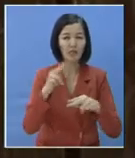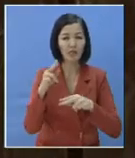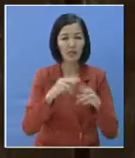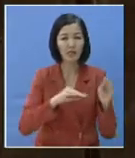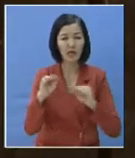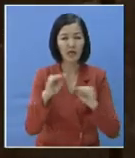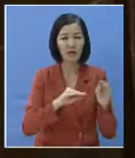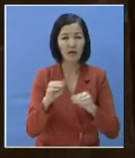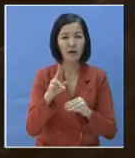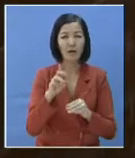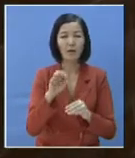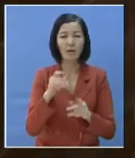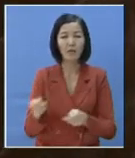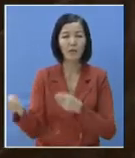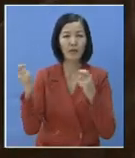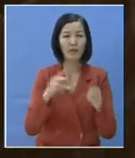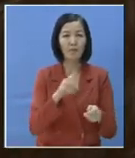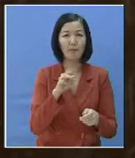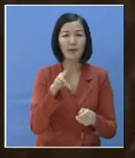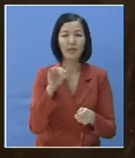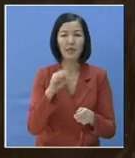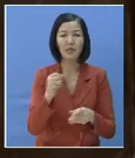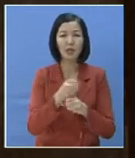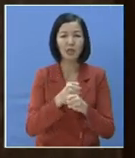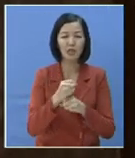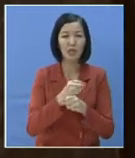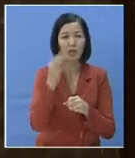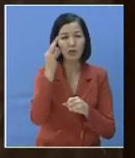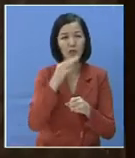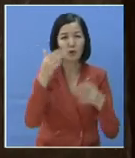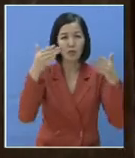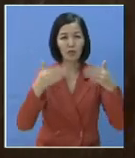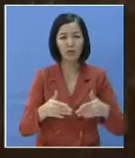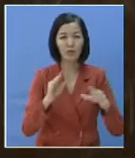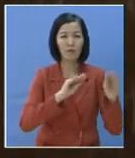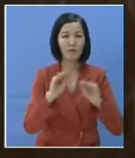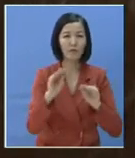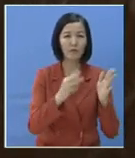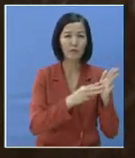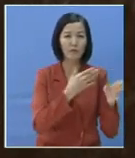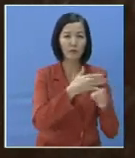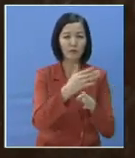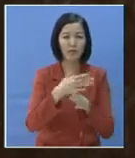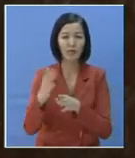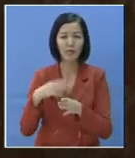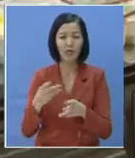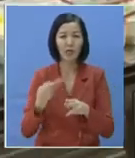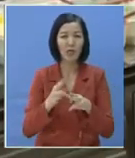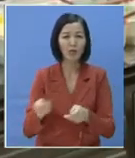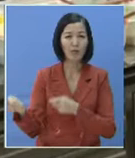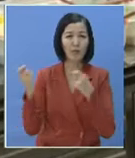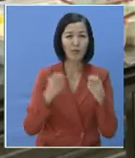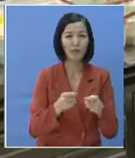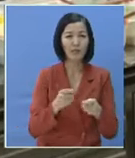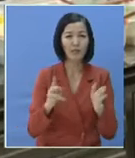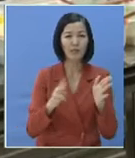отборных какао-бобов, привезенных с Мадагаскара. Шоколадную Берлинскую стену будут собирать из 8 отдельных частей, которые привезут в один